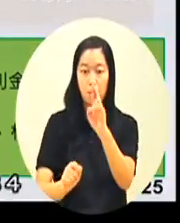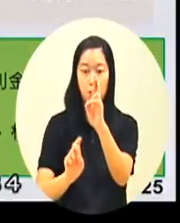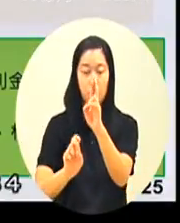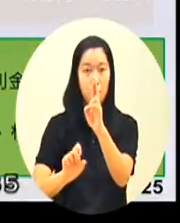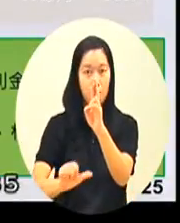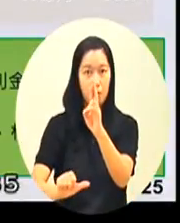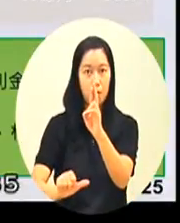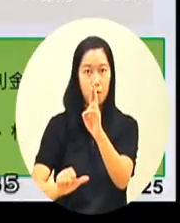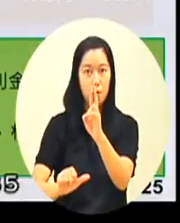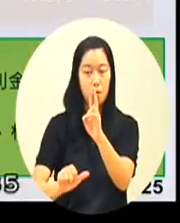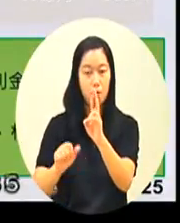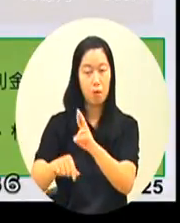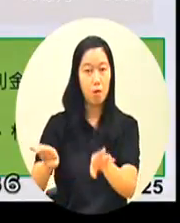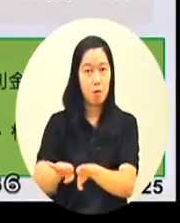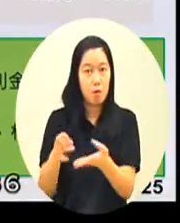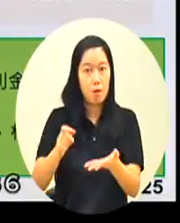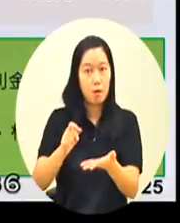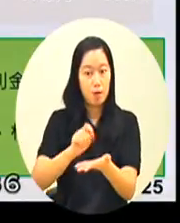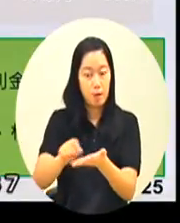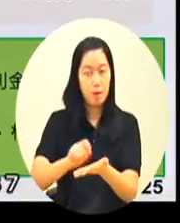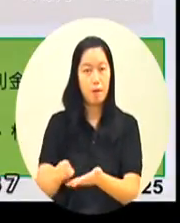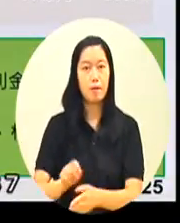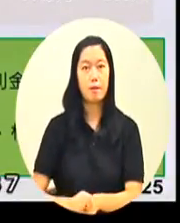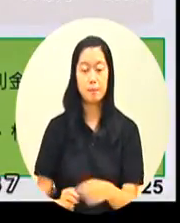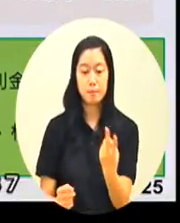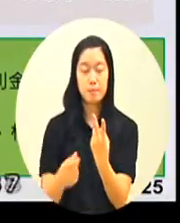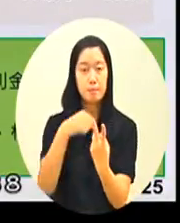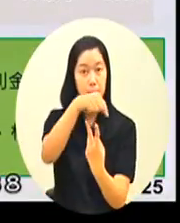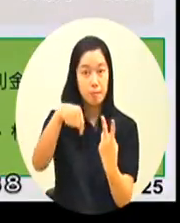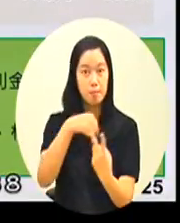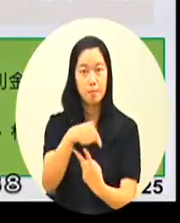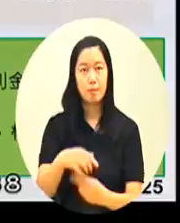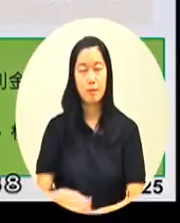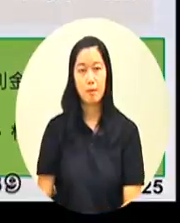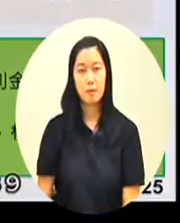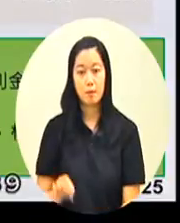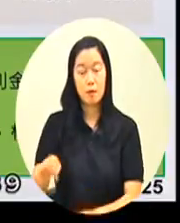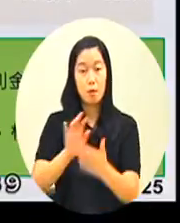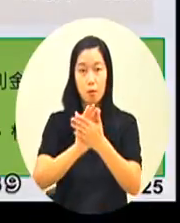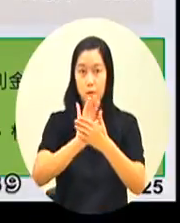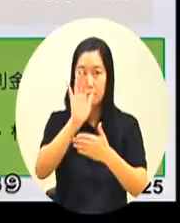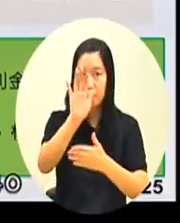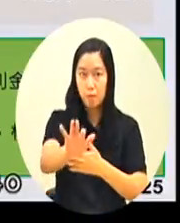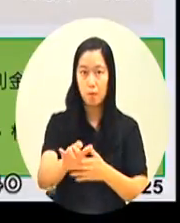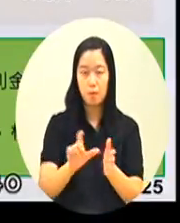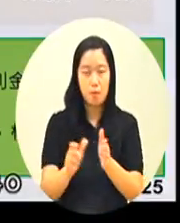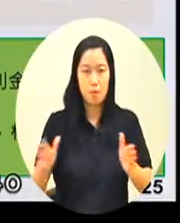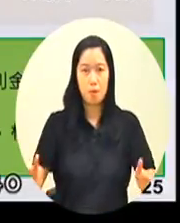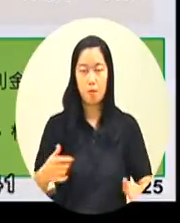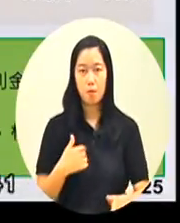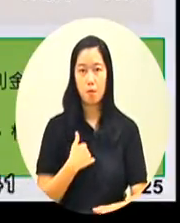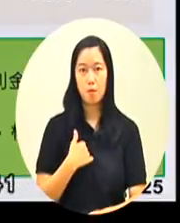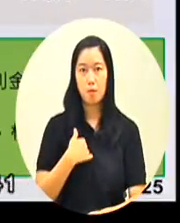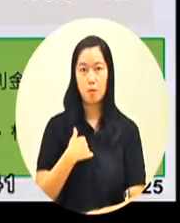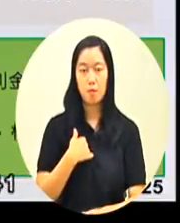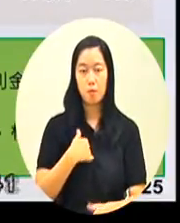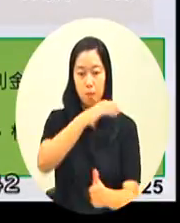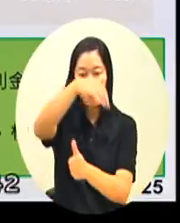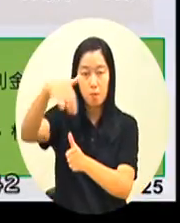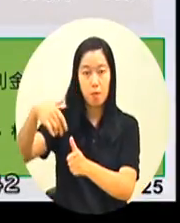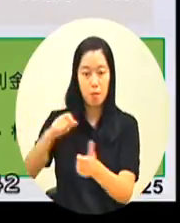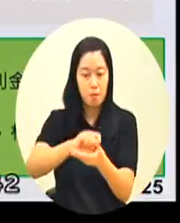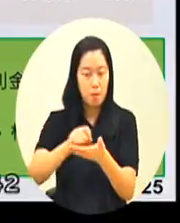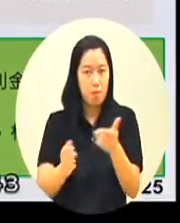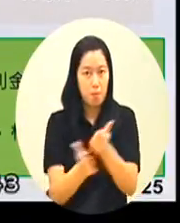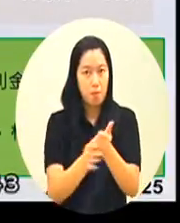12月15号要开标这两个案我想在未来的期间内我们招标成功就有这样的